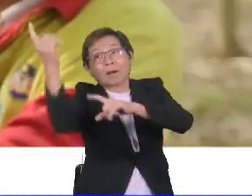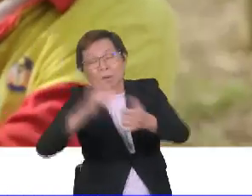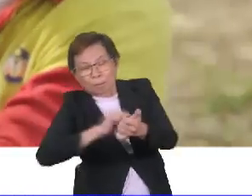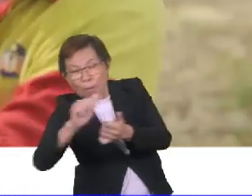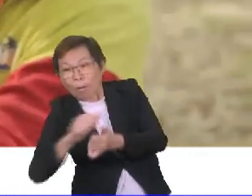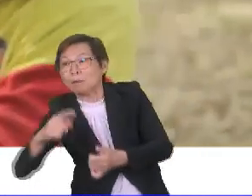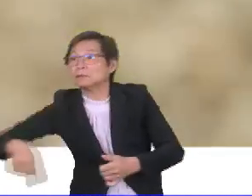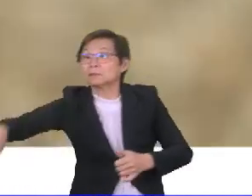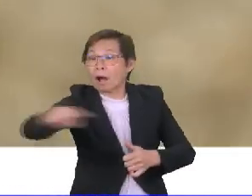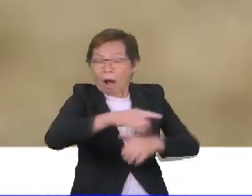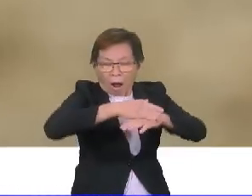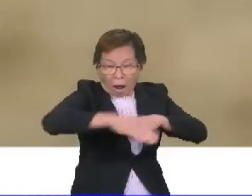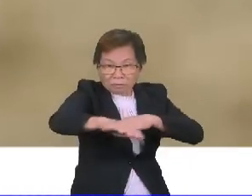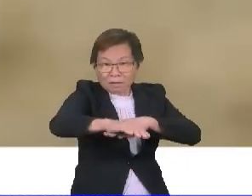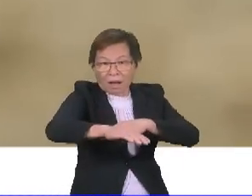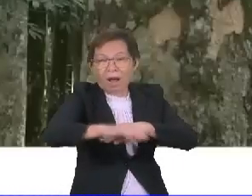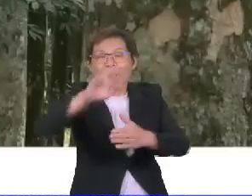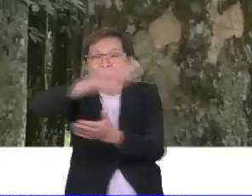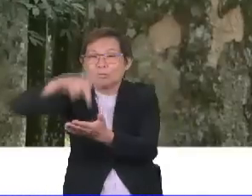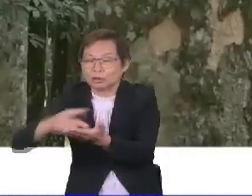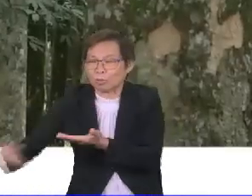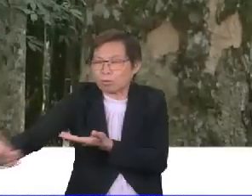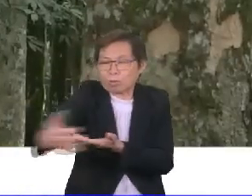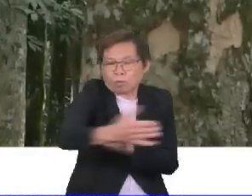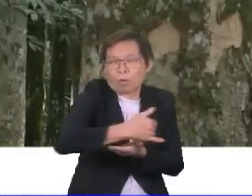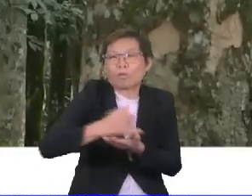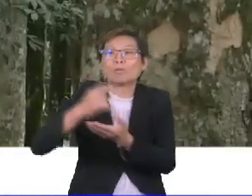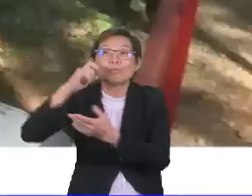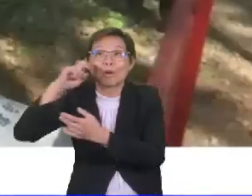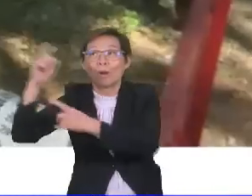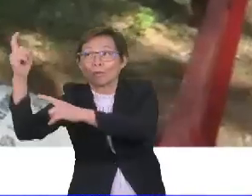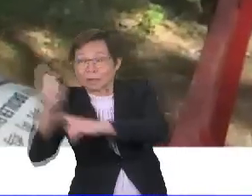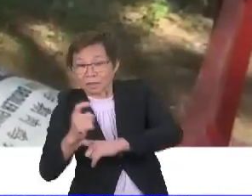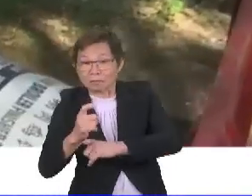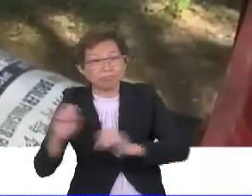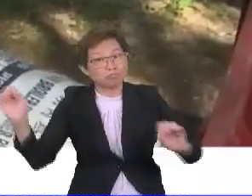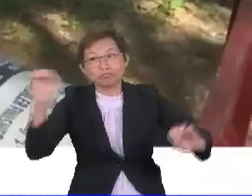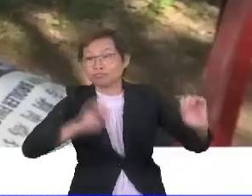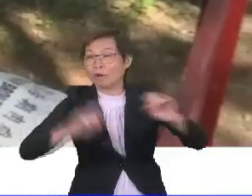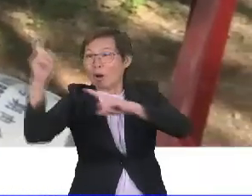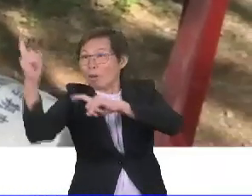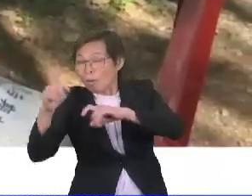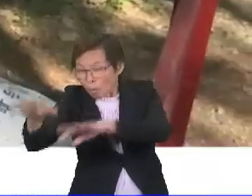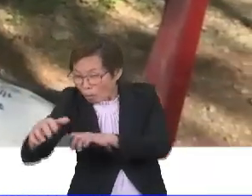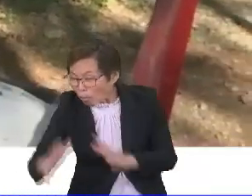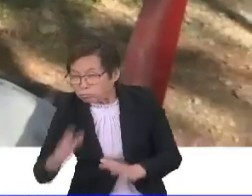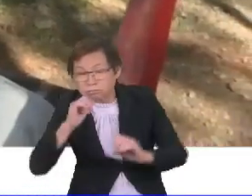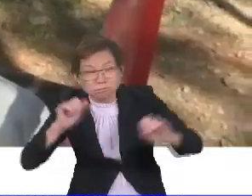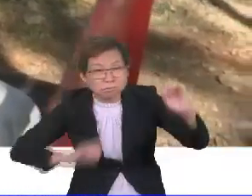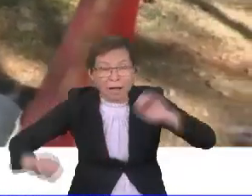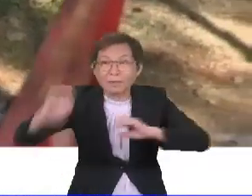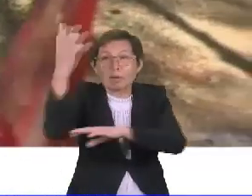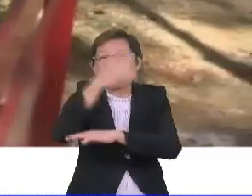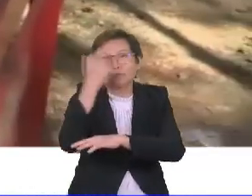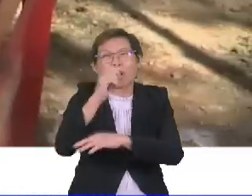mereka yang menghantar hasil ke pusat mengumpul getafelnya Selain itu buruh atau serangan penyakit